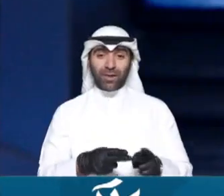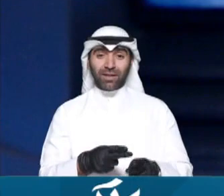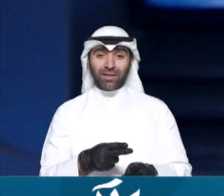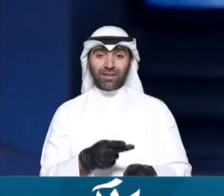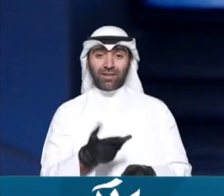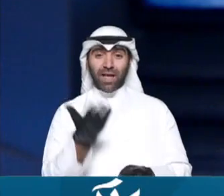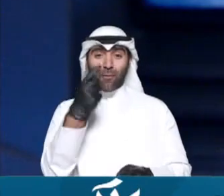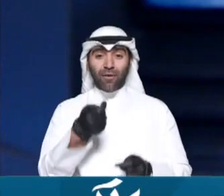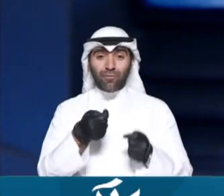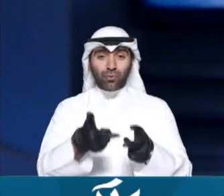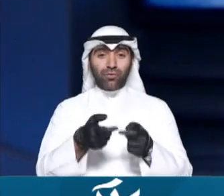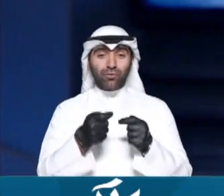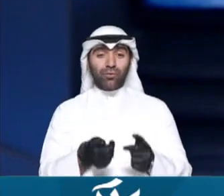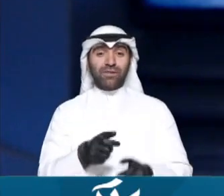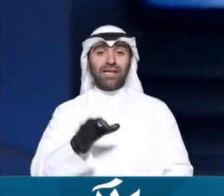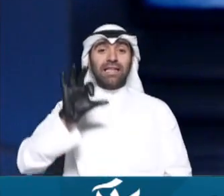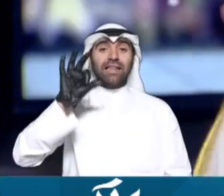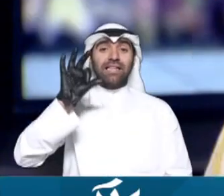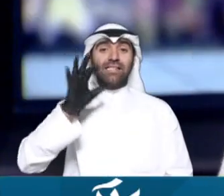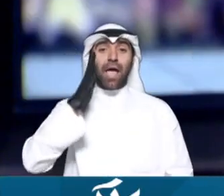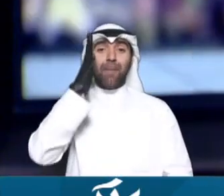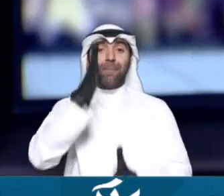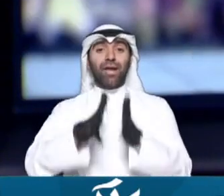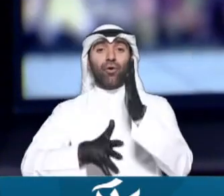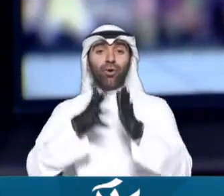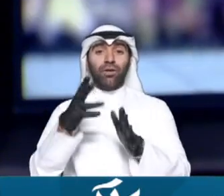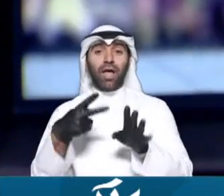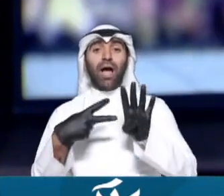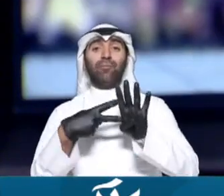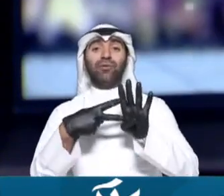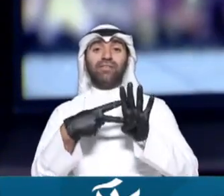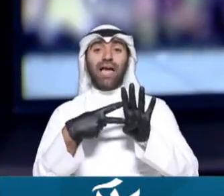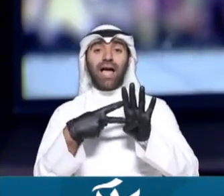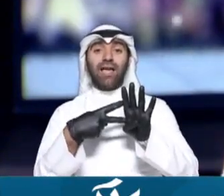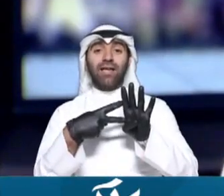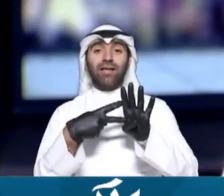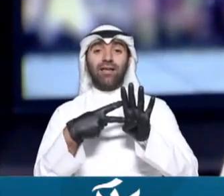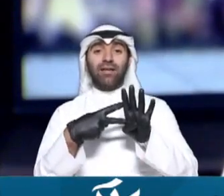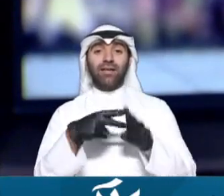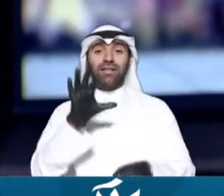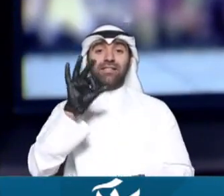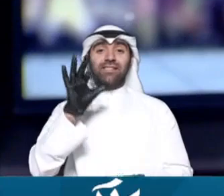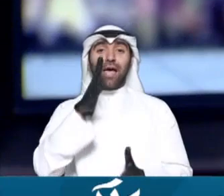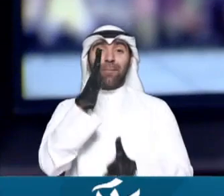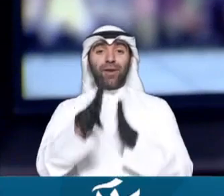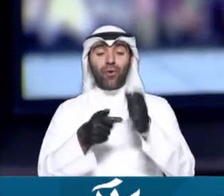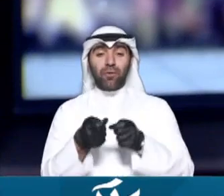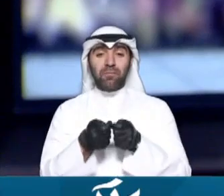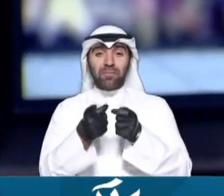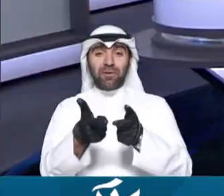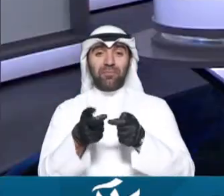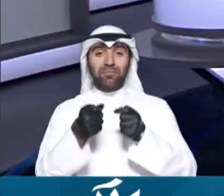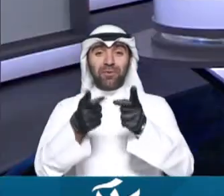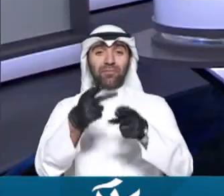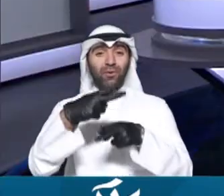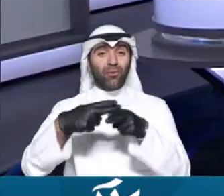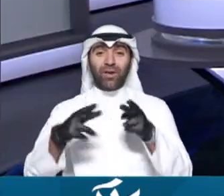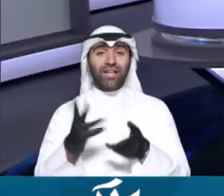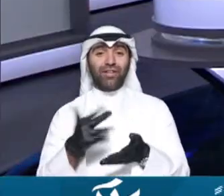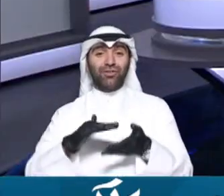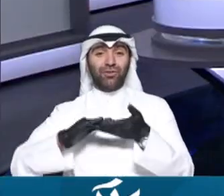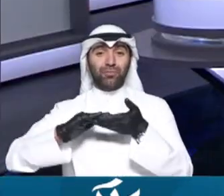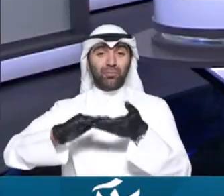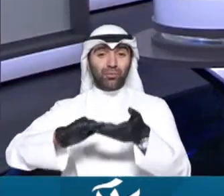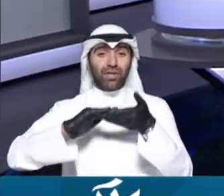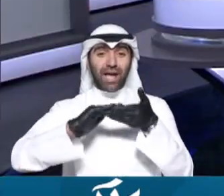يوم واحد. سبحان الله. الله أكبر. الله. وأهل الكويت ترى أهل فزعة من زمان. الله. إيه مو من الحين. والغزو خير شاهد. نعم. أوه. نعم.